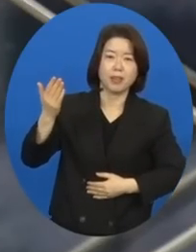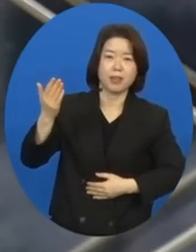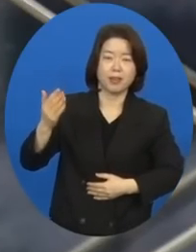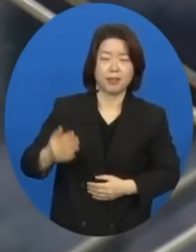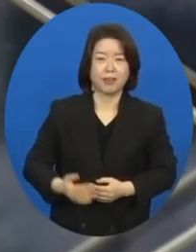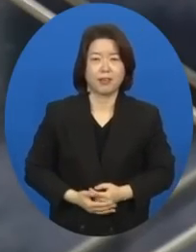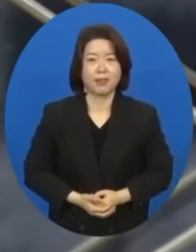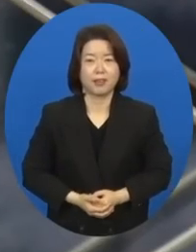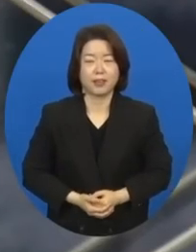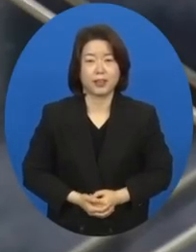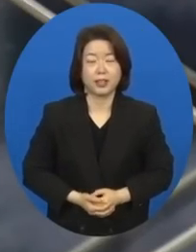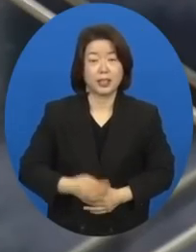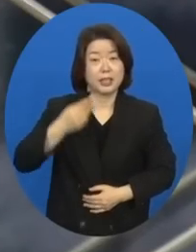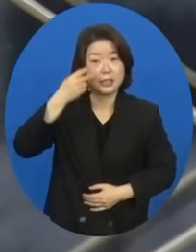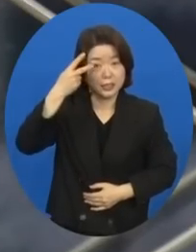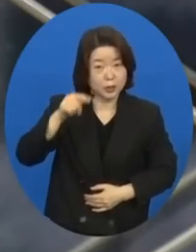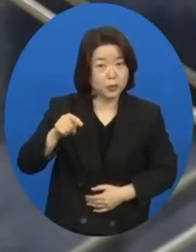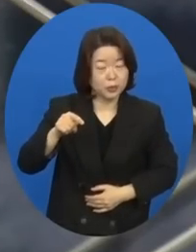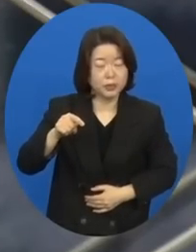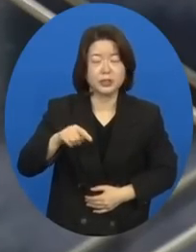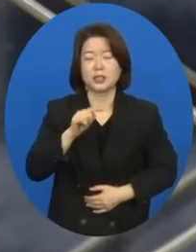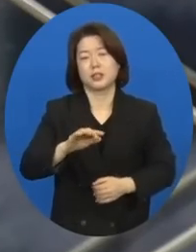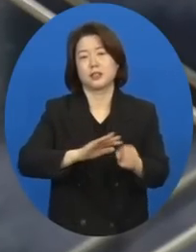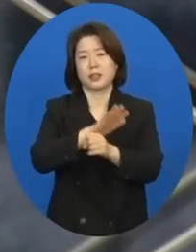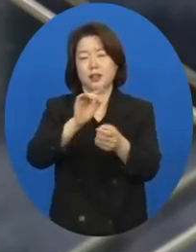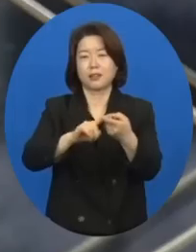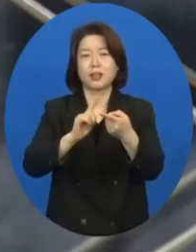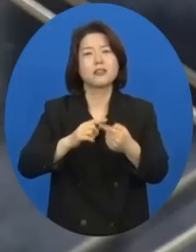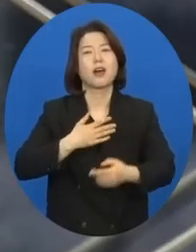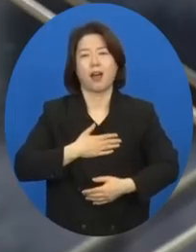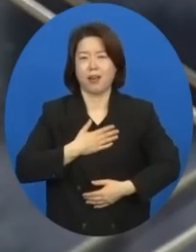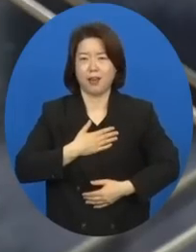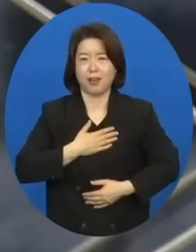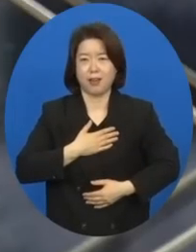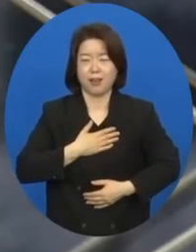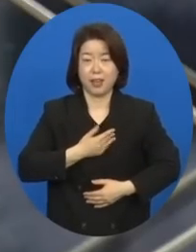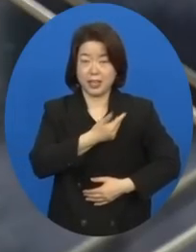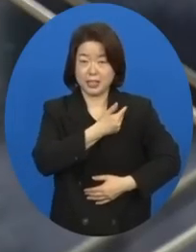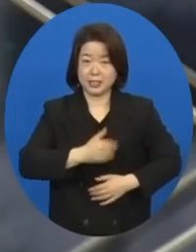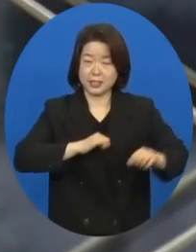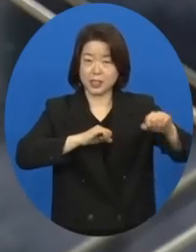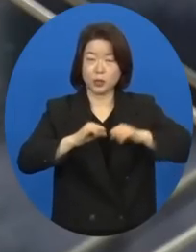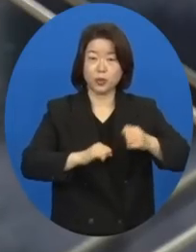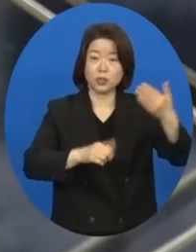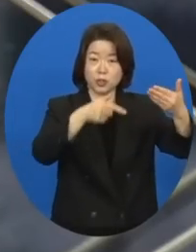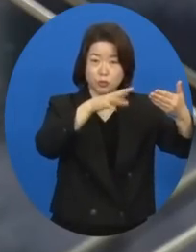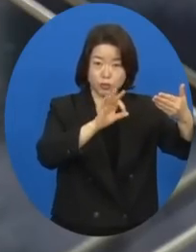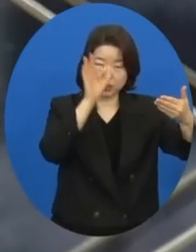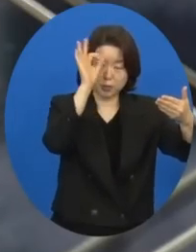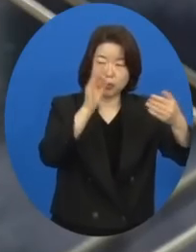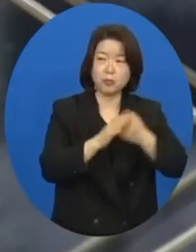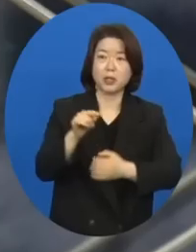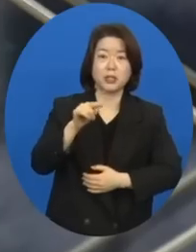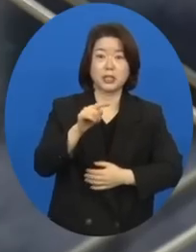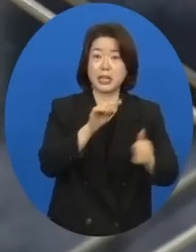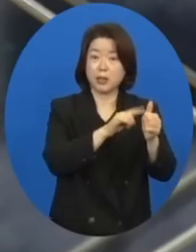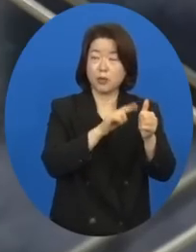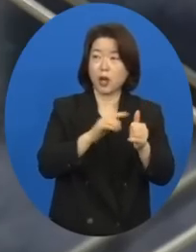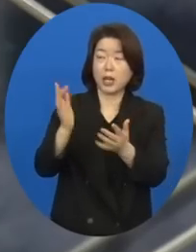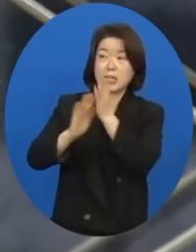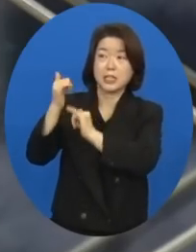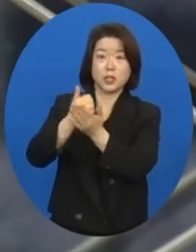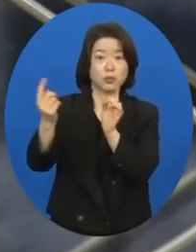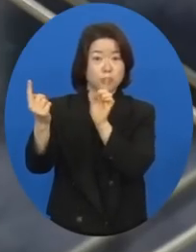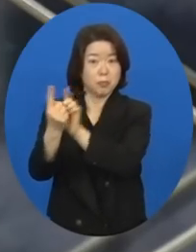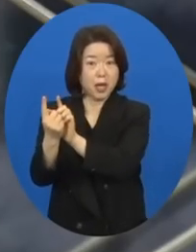것이에요. 사도 바울은 이 사랑을 알았습니다. 사도행전 9장에서 그가 예수님을 만났죠. 그러나 그는 예수